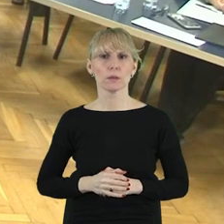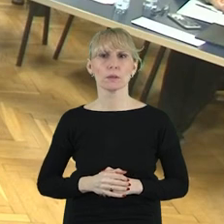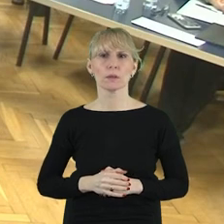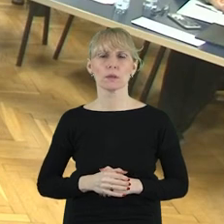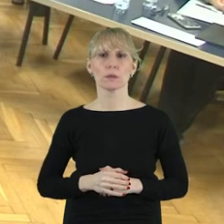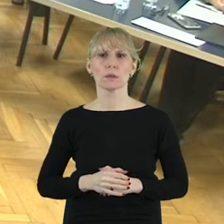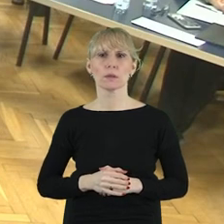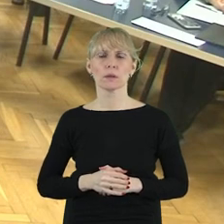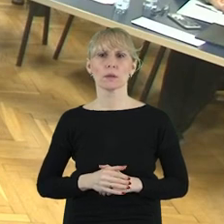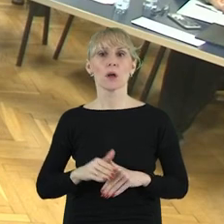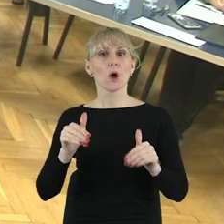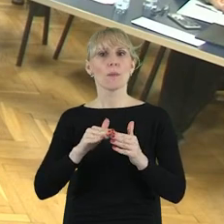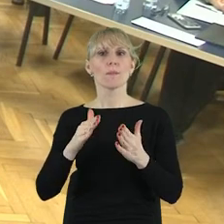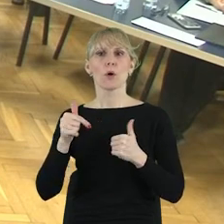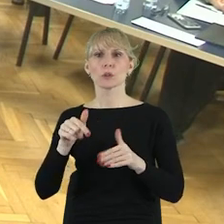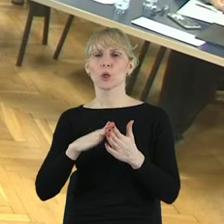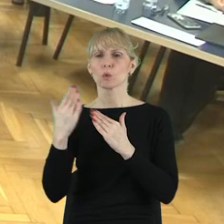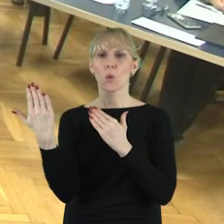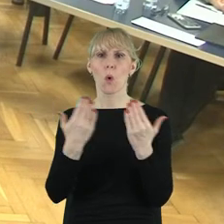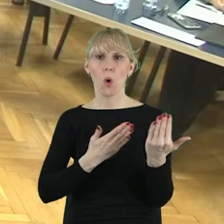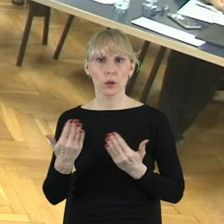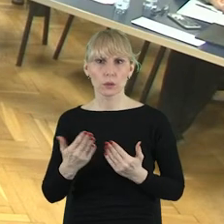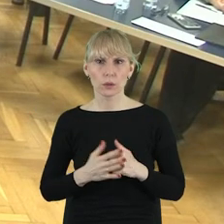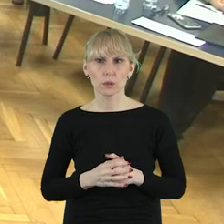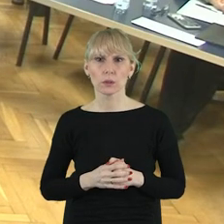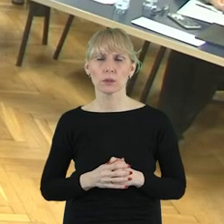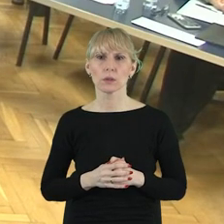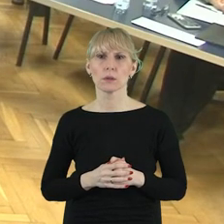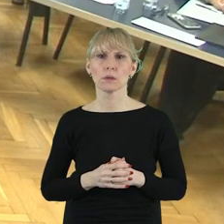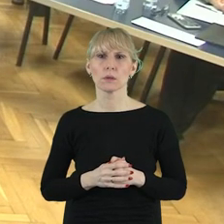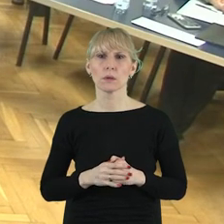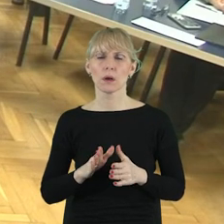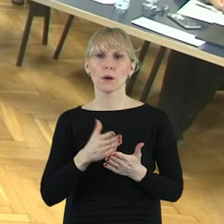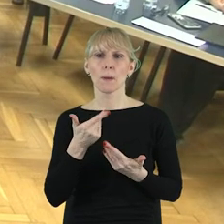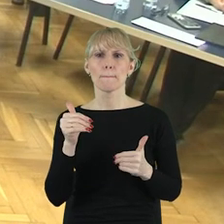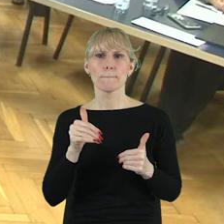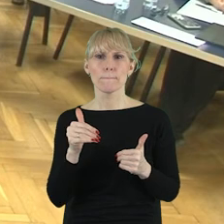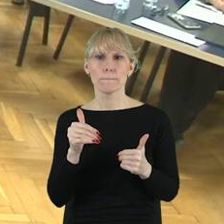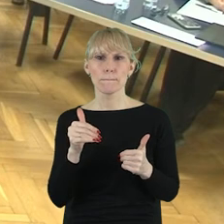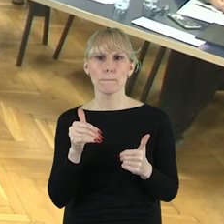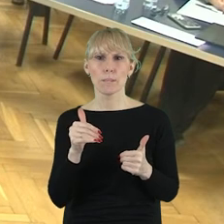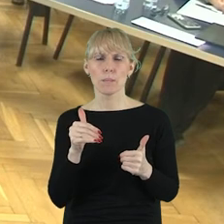Wpis konstytutywny można inaczej nazwać prawotwórczym,